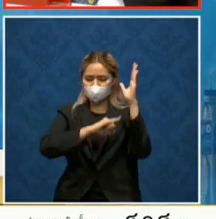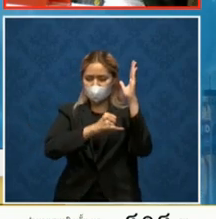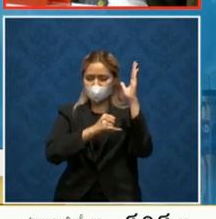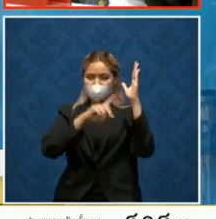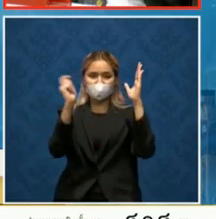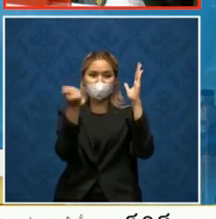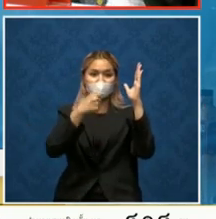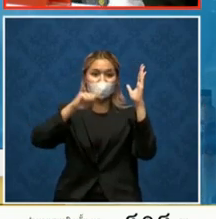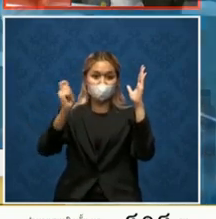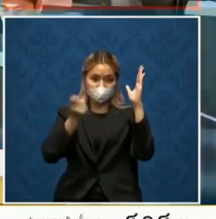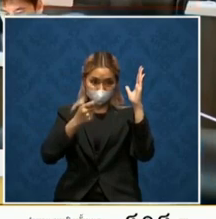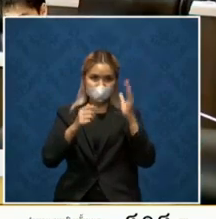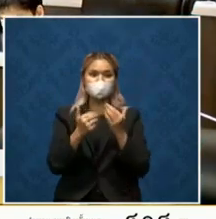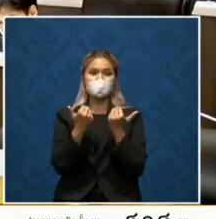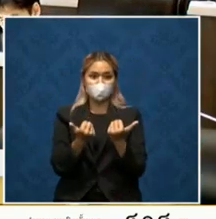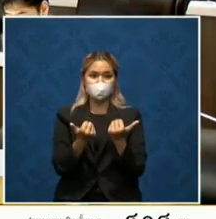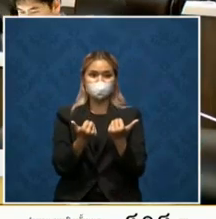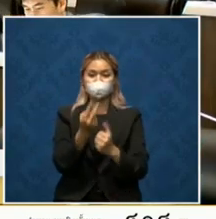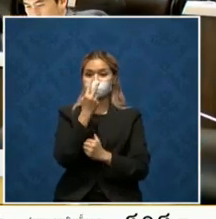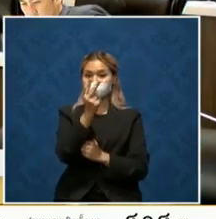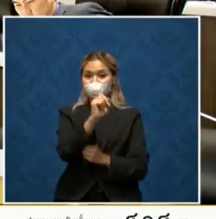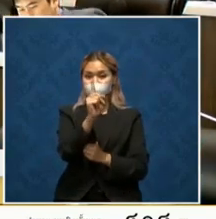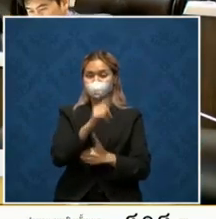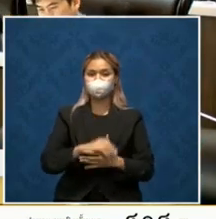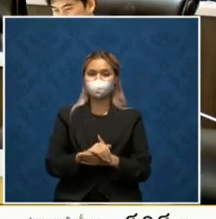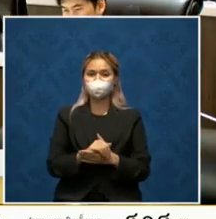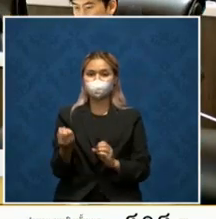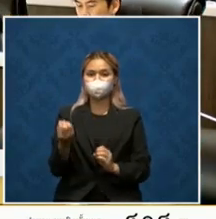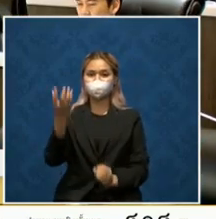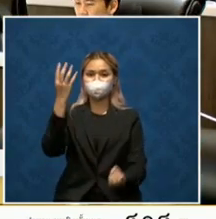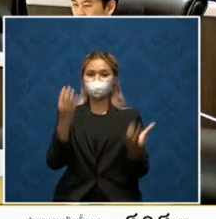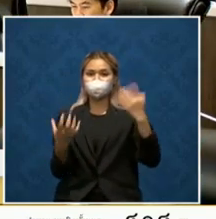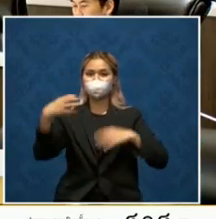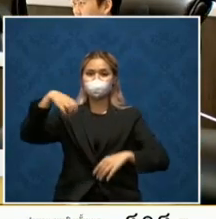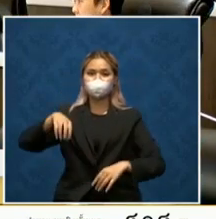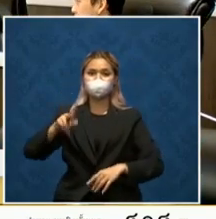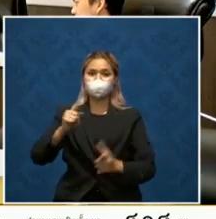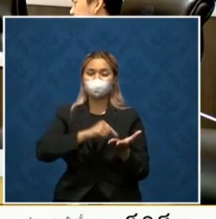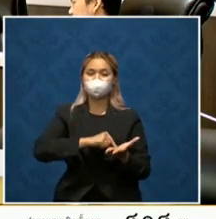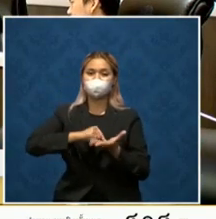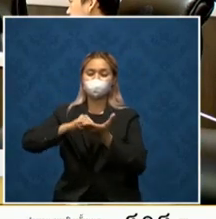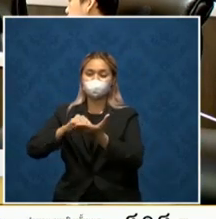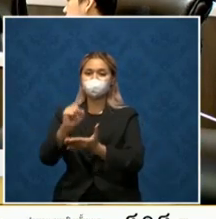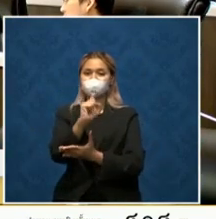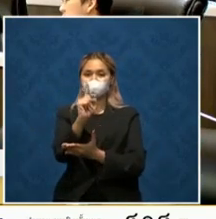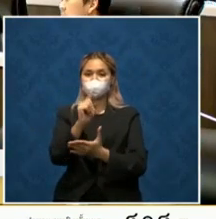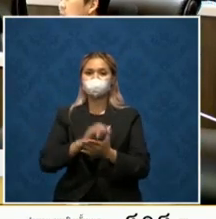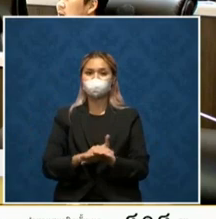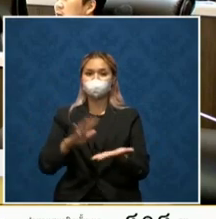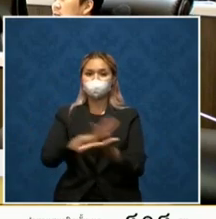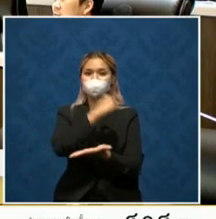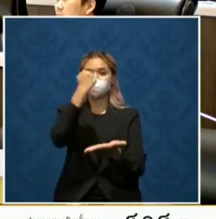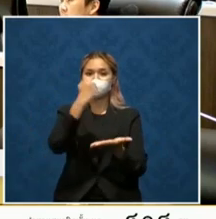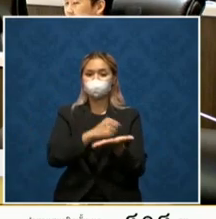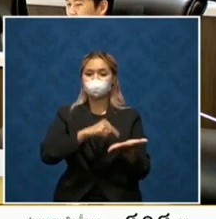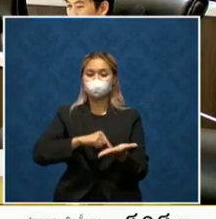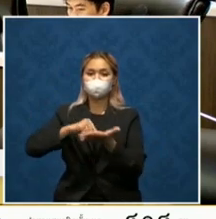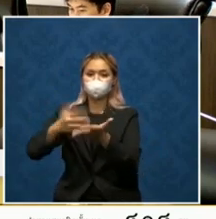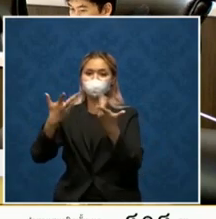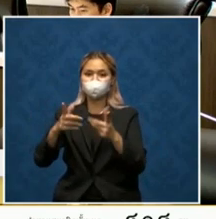20,000กว่าไร่แล้ววันนี้กำลังมีข้อพิพาทกับกรมป่าไม้ไปยื่นขอออกโฉนดในที่ดินที่ได้รับ